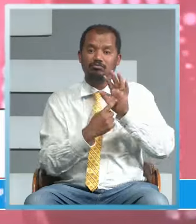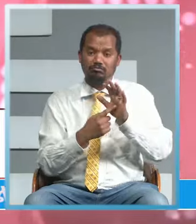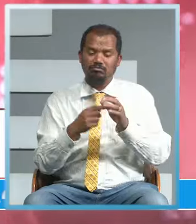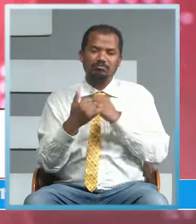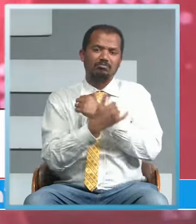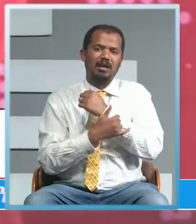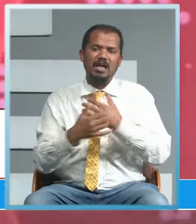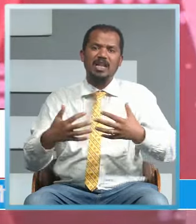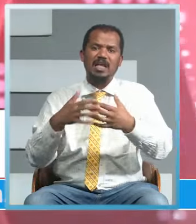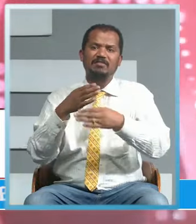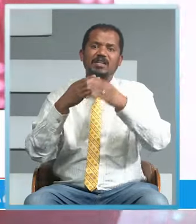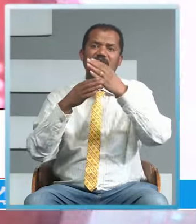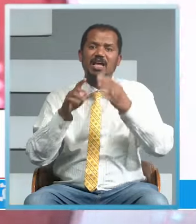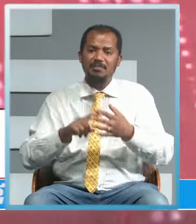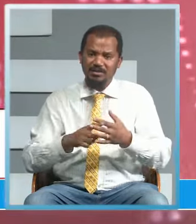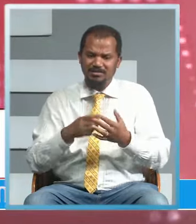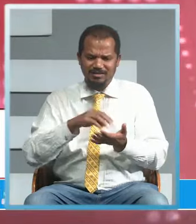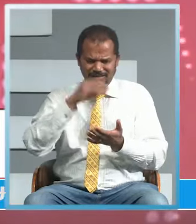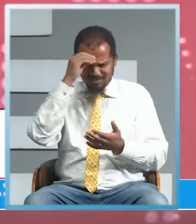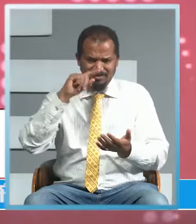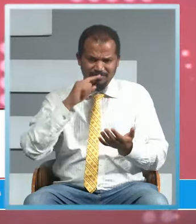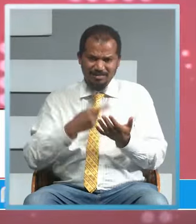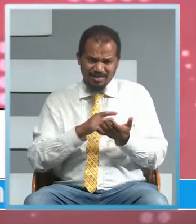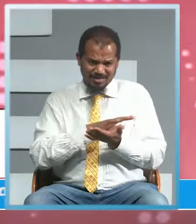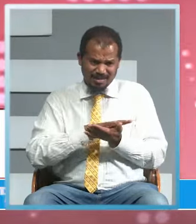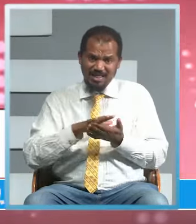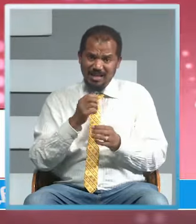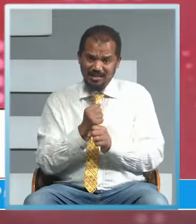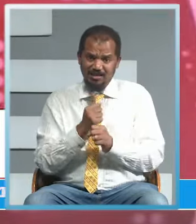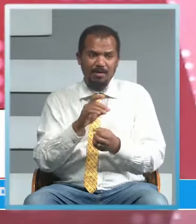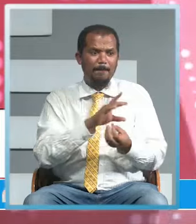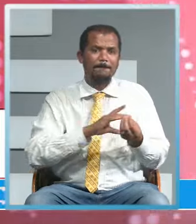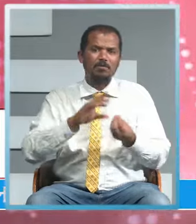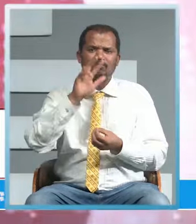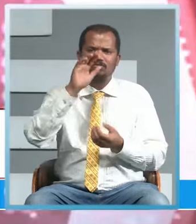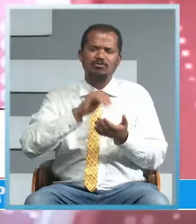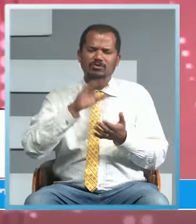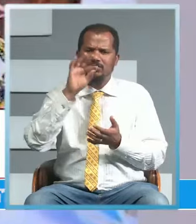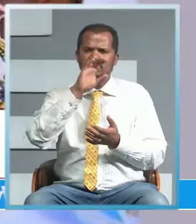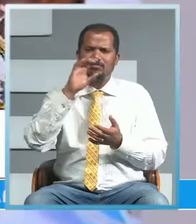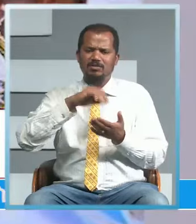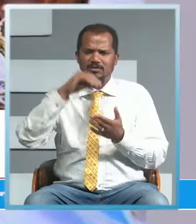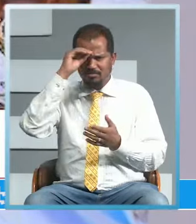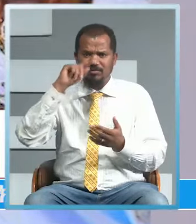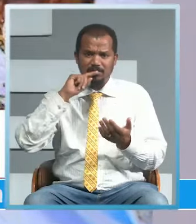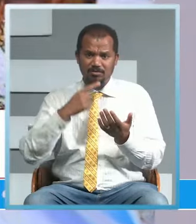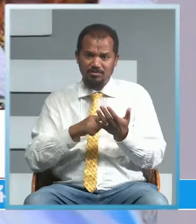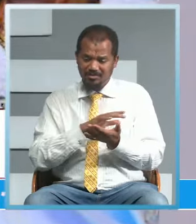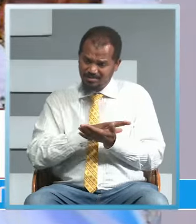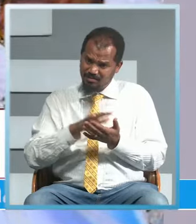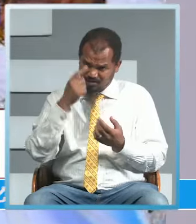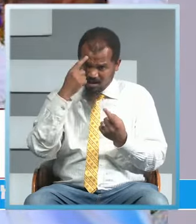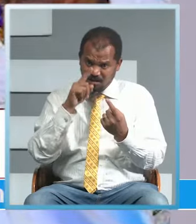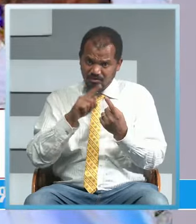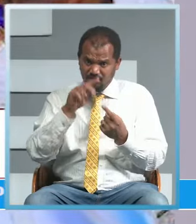በሪፖርቱ እንዳመለከቱት በሀገር አቀፍ ደረጃ በተጀመረው የትምህርት ማስረጃ የማጣራት ስራም በክልሉ 3900 የትምህርት